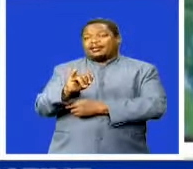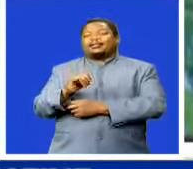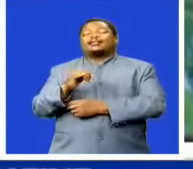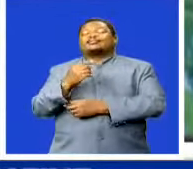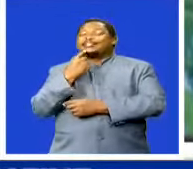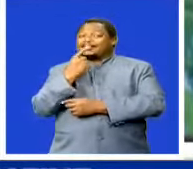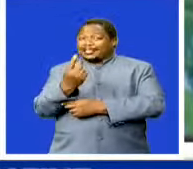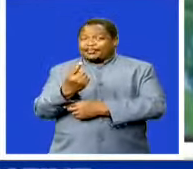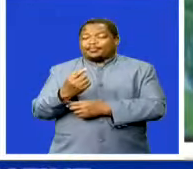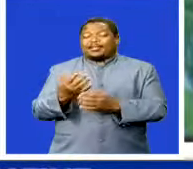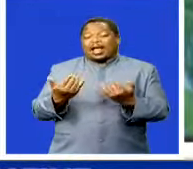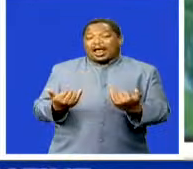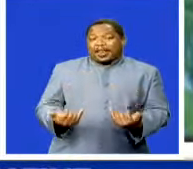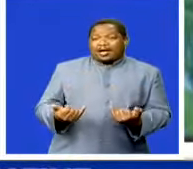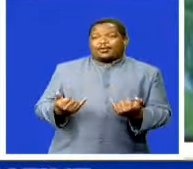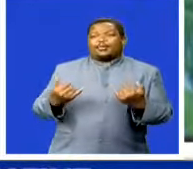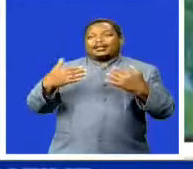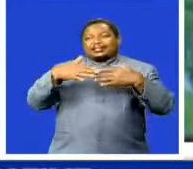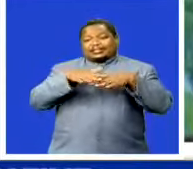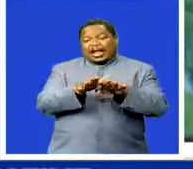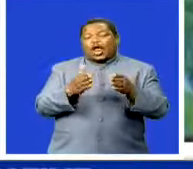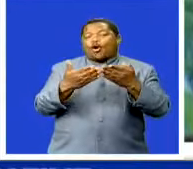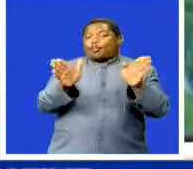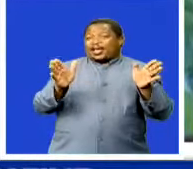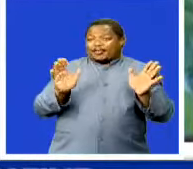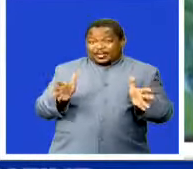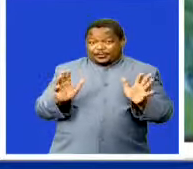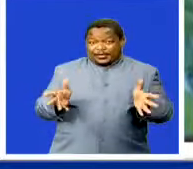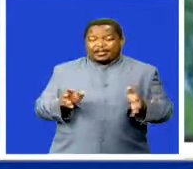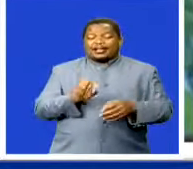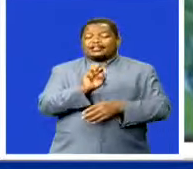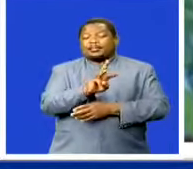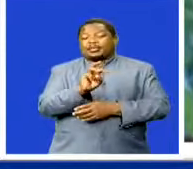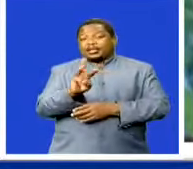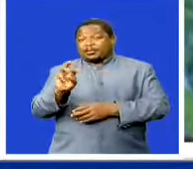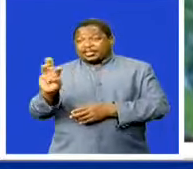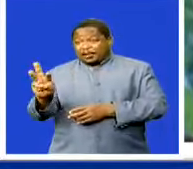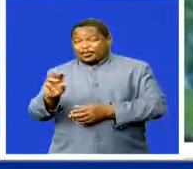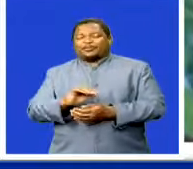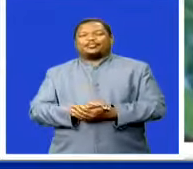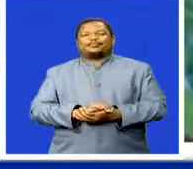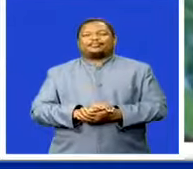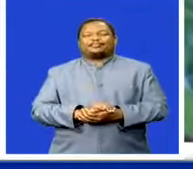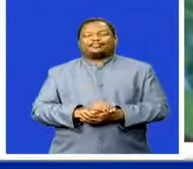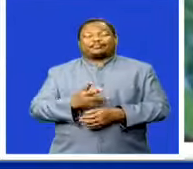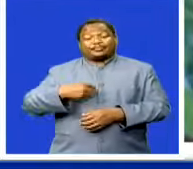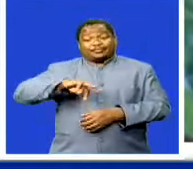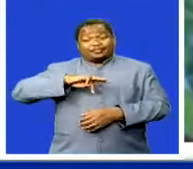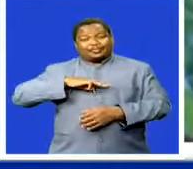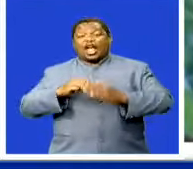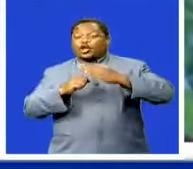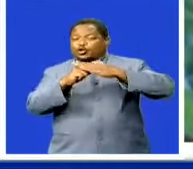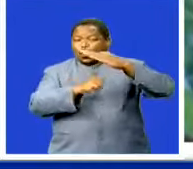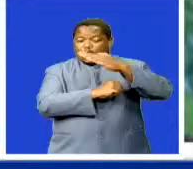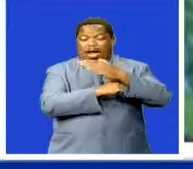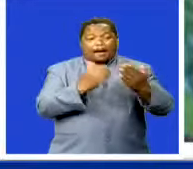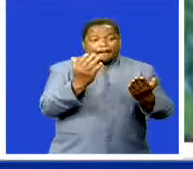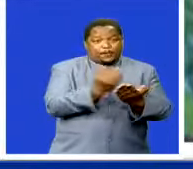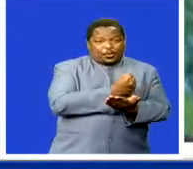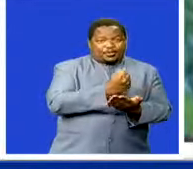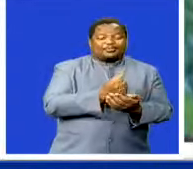siyithola njani because la inzingeni sesine website now ufika kakho nje uthi